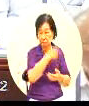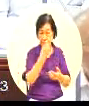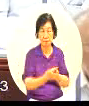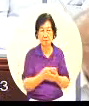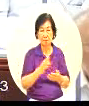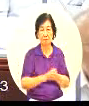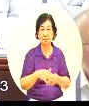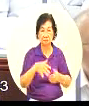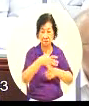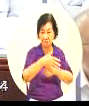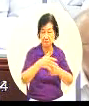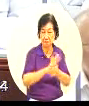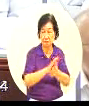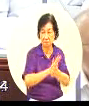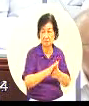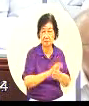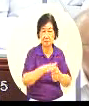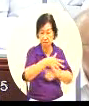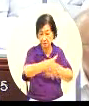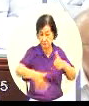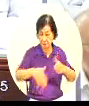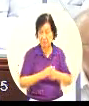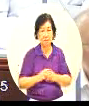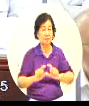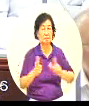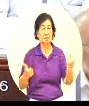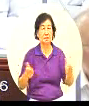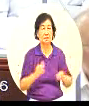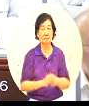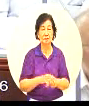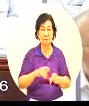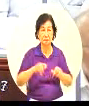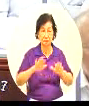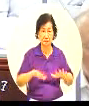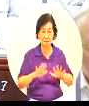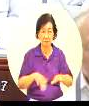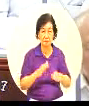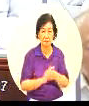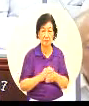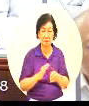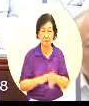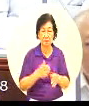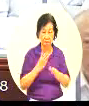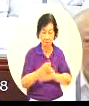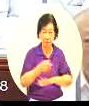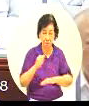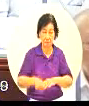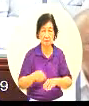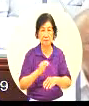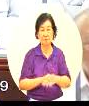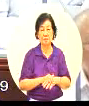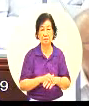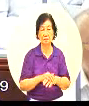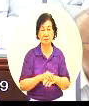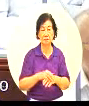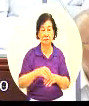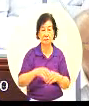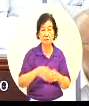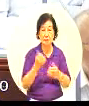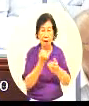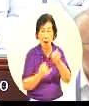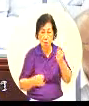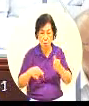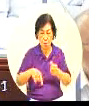系统都会就无同诶，所以即马有母法已经通过啊，不过大概还有12个子法还未确定，所以这拢是